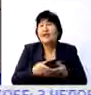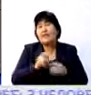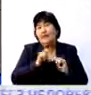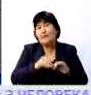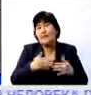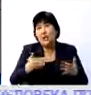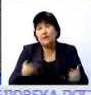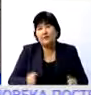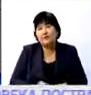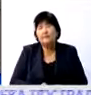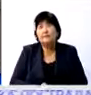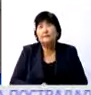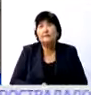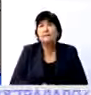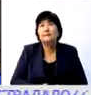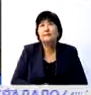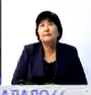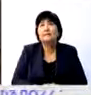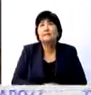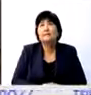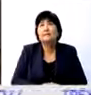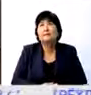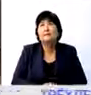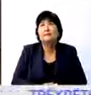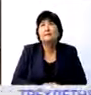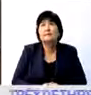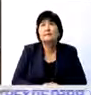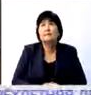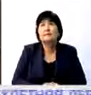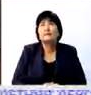Алина Параджан, Нурбиба Елюбай, КЗ, Алпамыс Ашербеков, Торихан Кожахметов, телеканал Кызылорда.